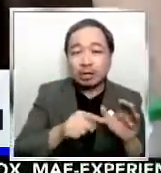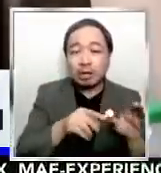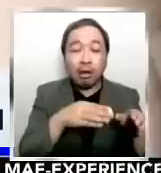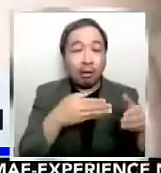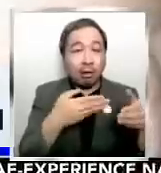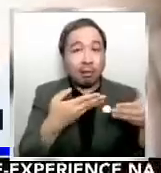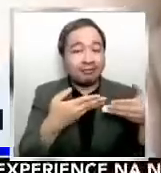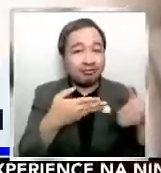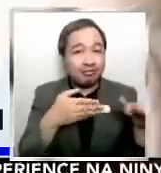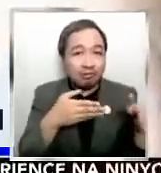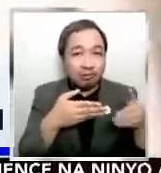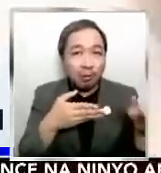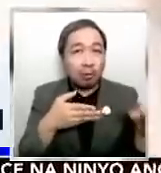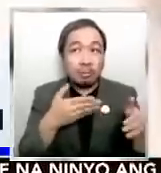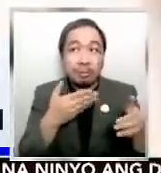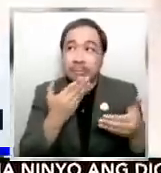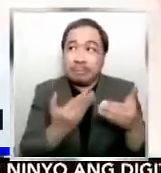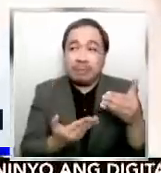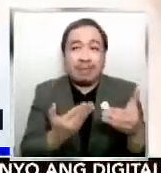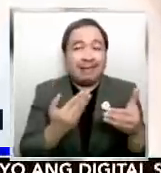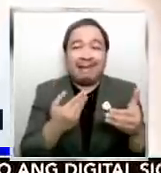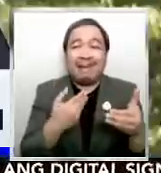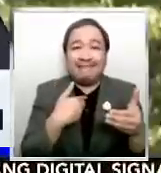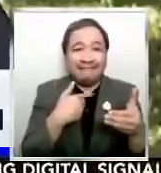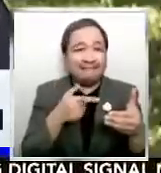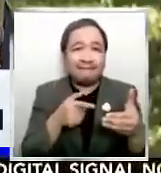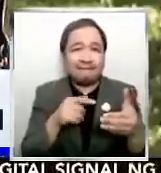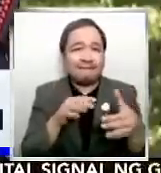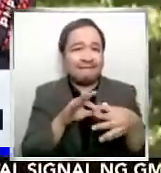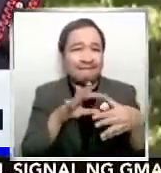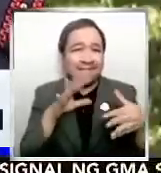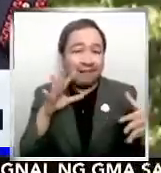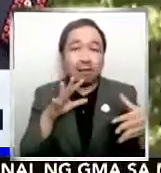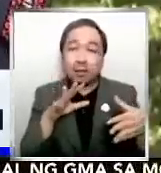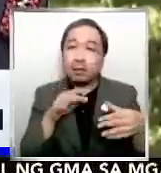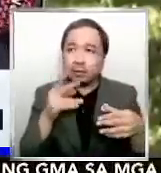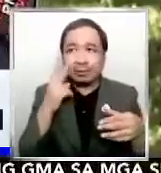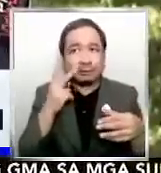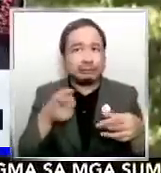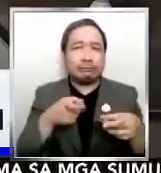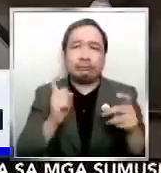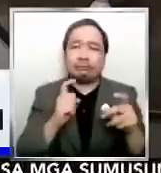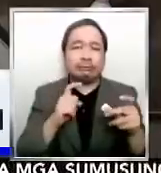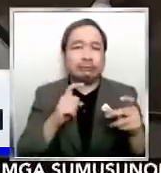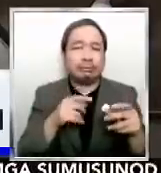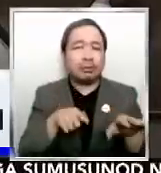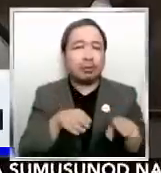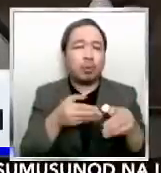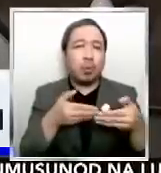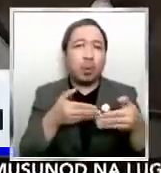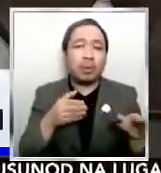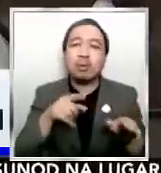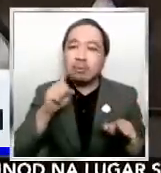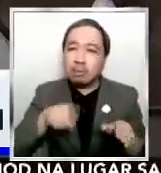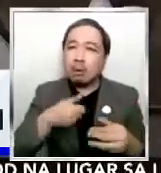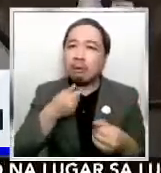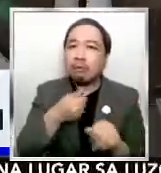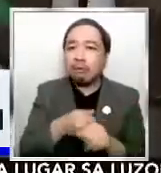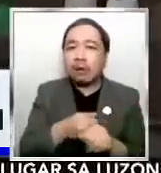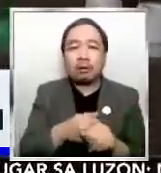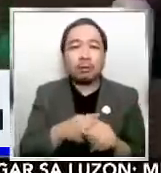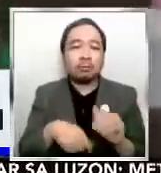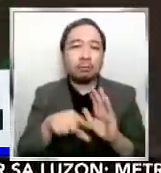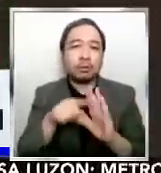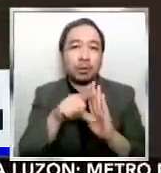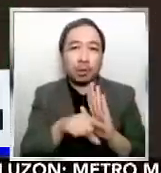naka-slightly open yan, at talagang mabubuksan kagad, di ba? At kailangan sumunod tayo doon sa batas. Gamitin din daw ang child's lock feature ng